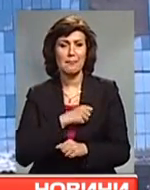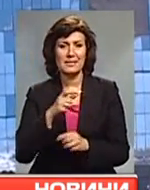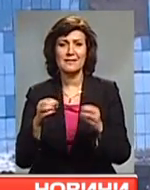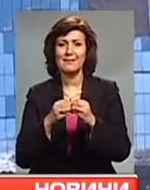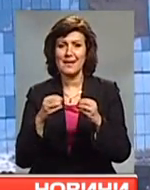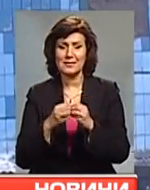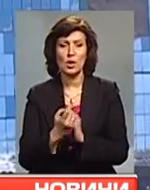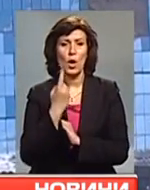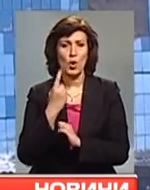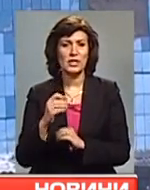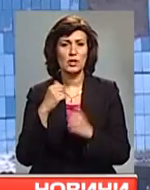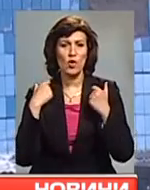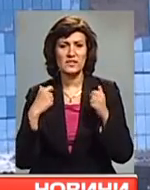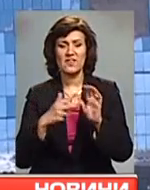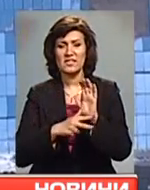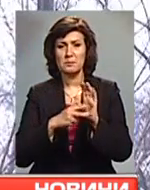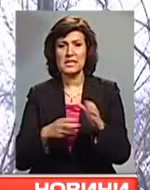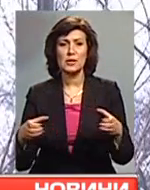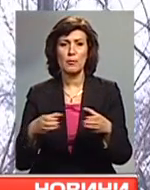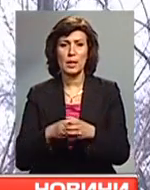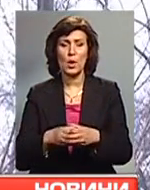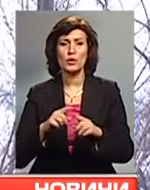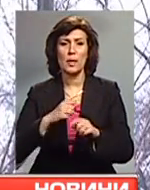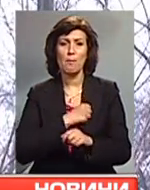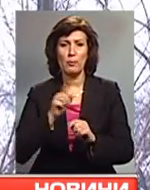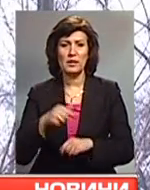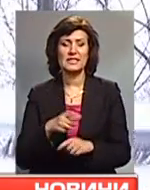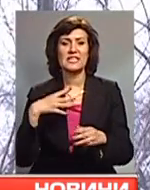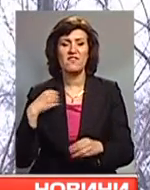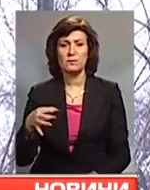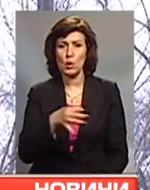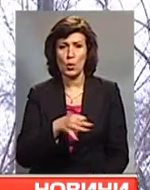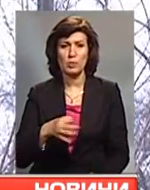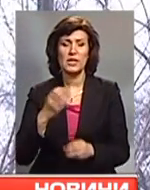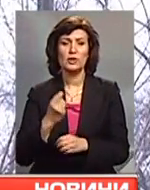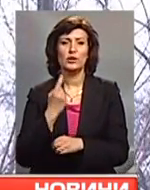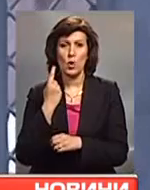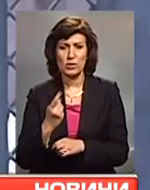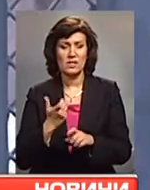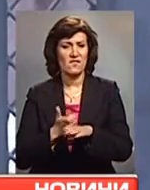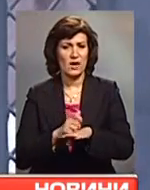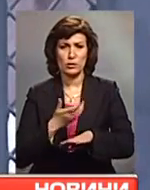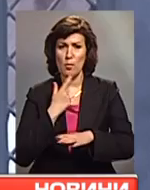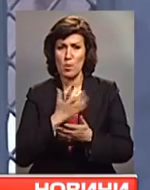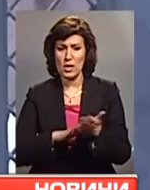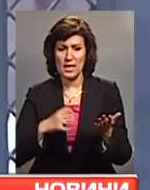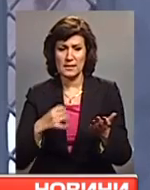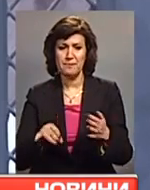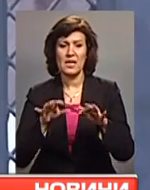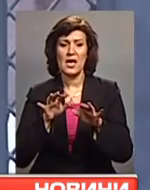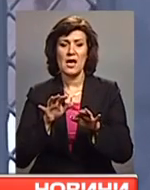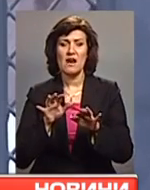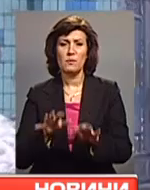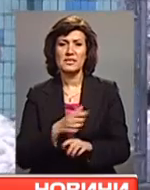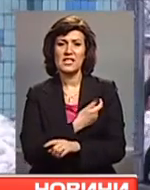Бійців 10, один із них – офіцер 80-ї бригади, мобілізований з Львівської області. Він та ще один важко поранений в